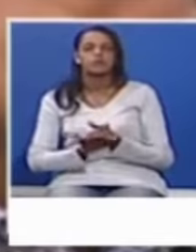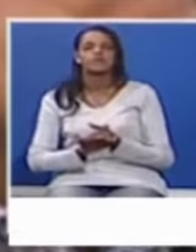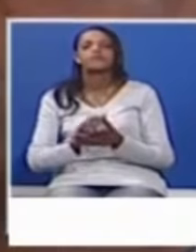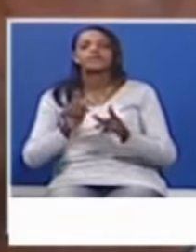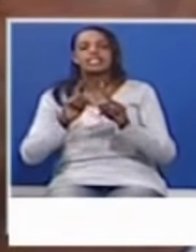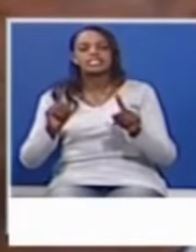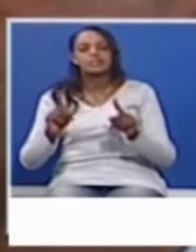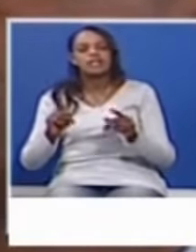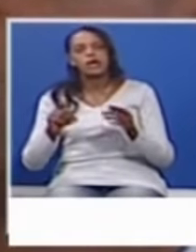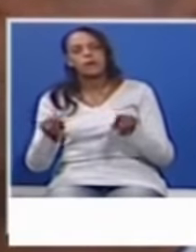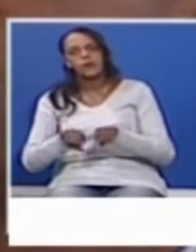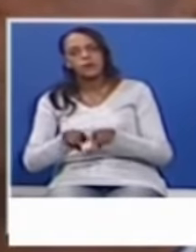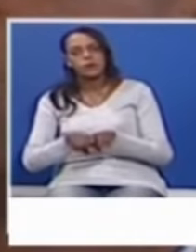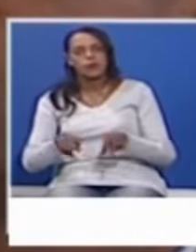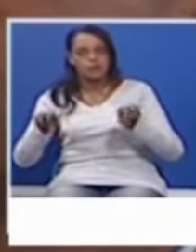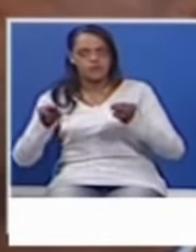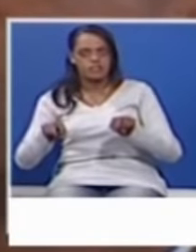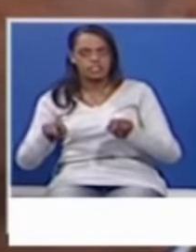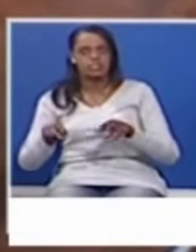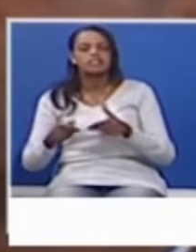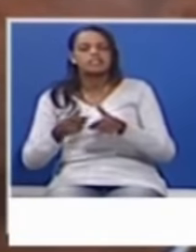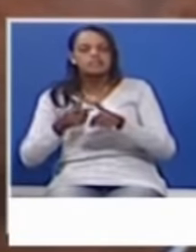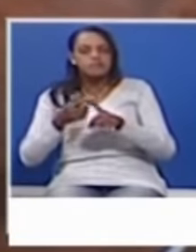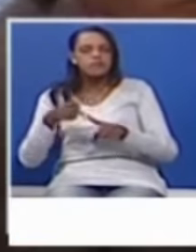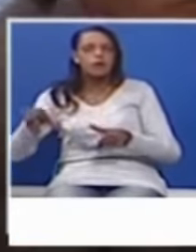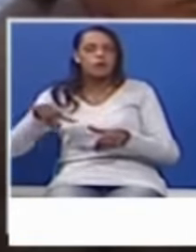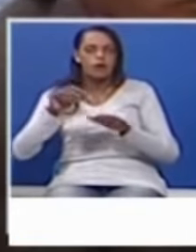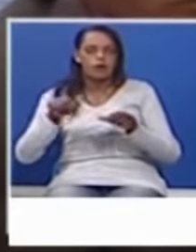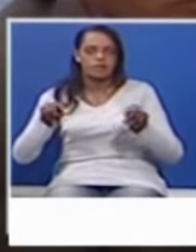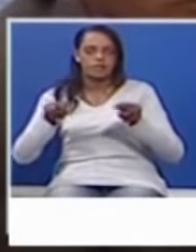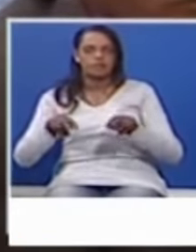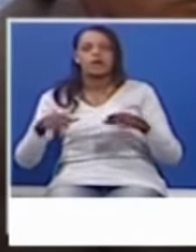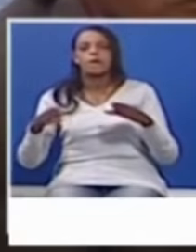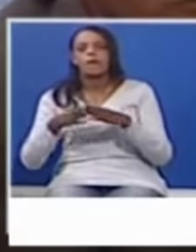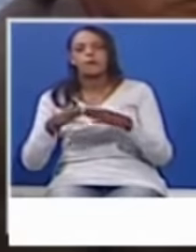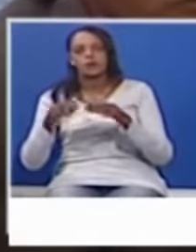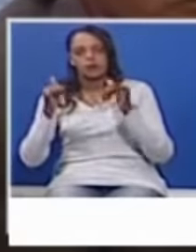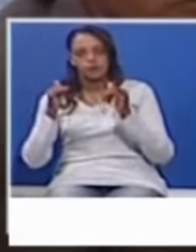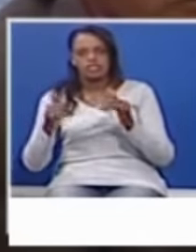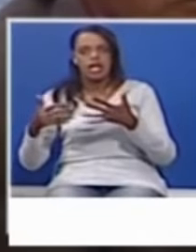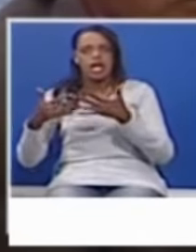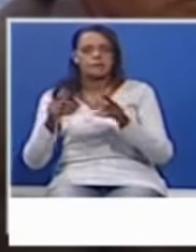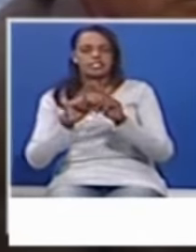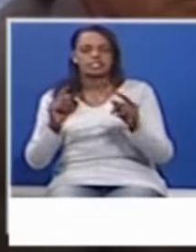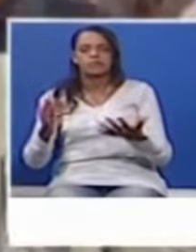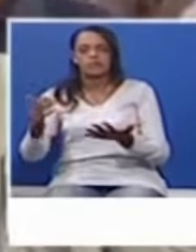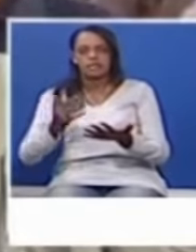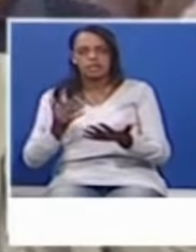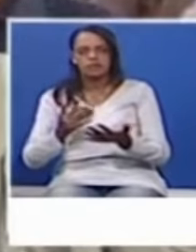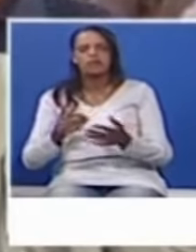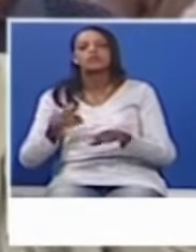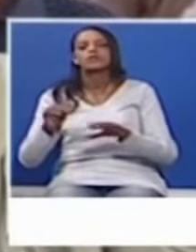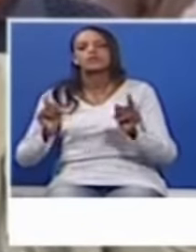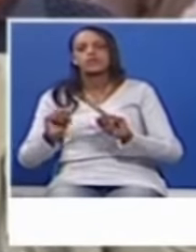ህዝቢ ኣብ ቀረቡ ኣገልግሎት ፍርዲ ንኽረክብ ዝተመስረታ ኮማ ኣብያተ ፍርዲ ማሕበራዊ ክብርታት ሕብረተሰብ ንምዕቃብን ስሉጥ